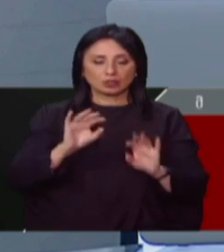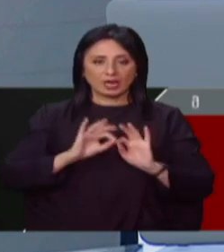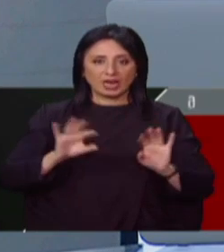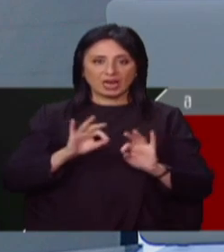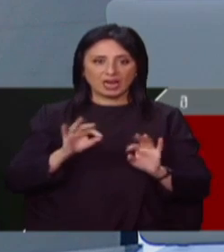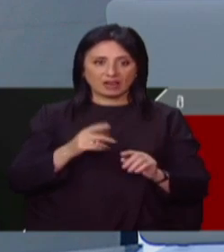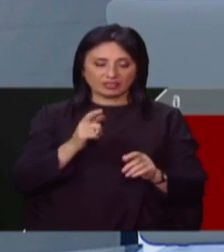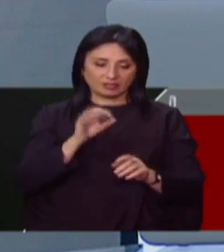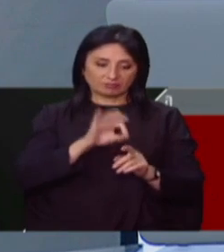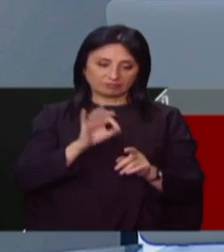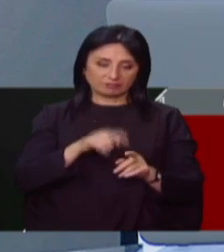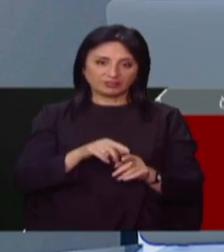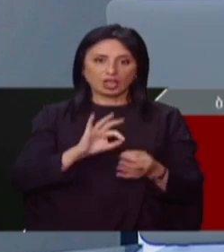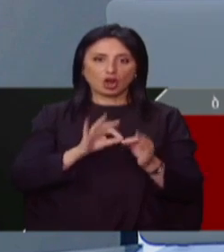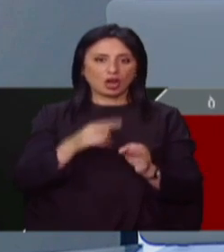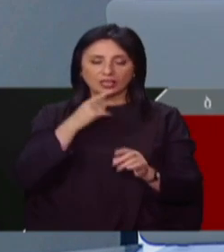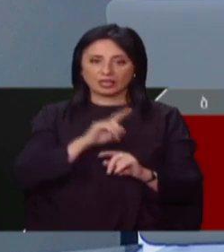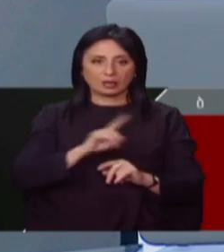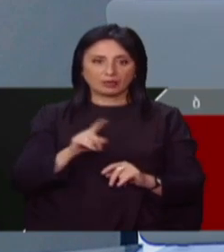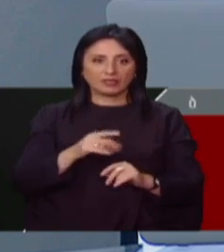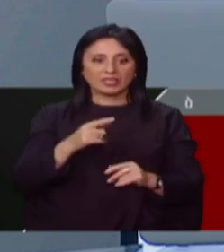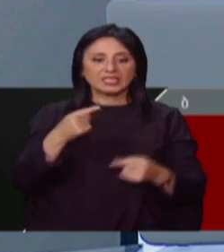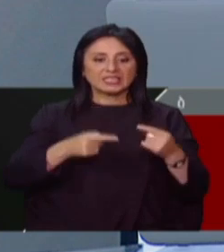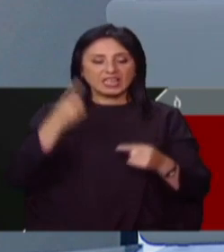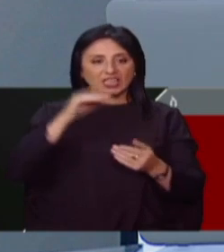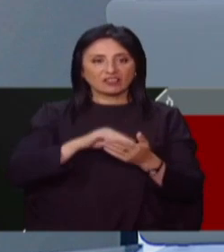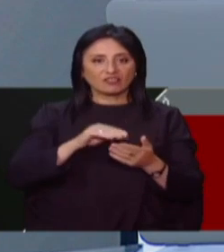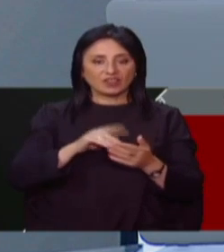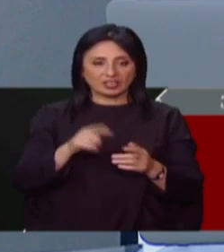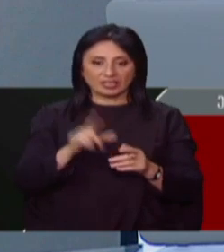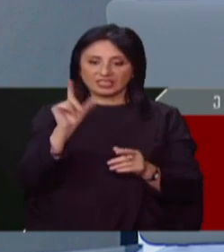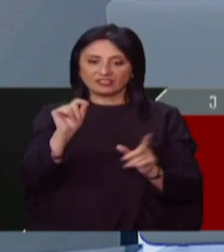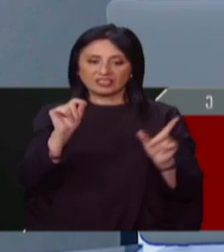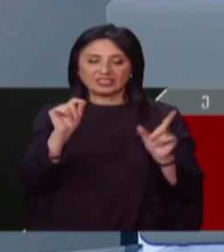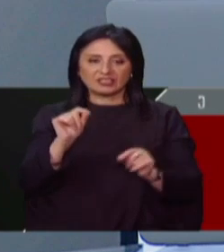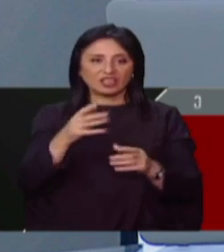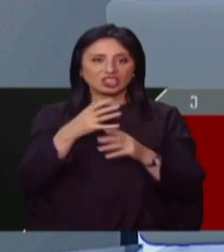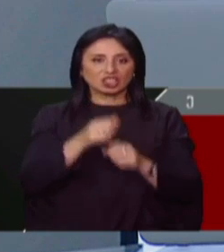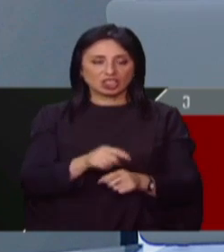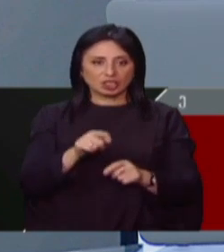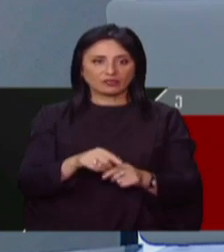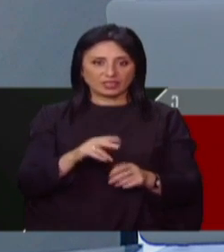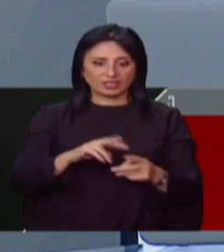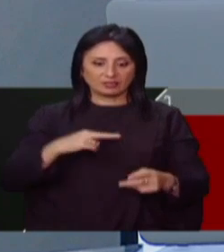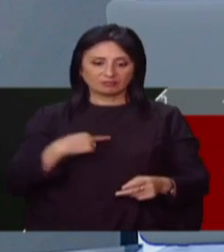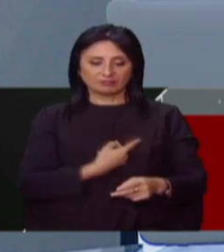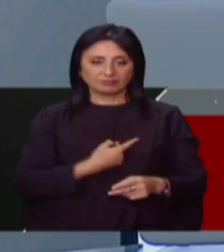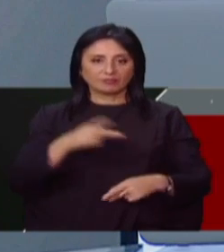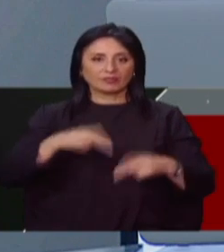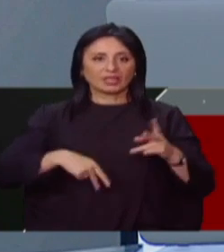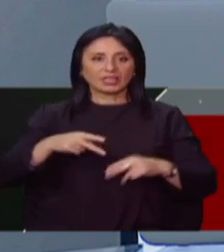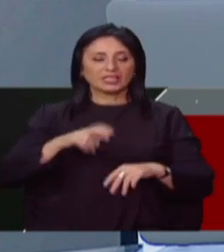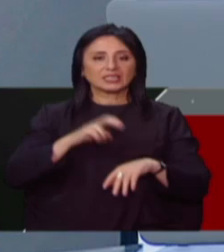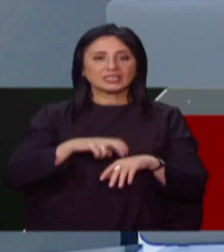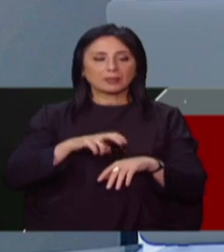განცხადებები დიფერკლებიან და კონკრეტიკას თავს არიდებენ. სადავო ინიციატივა ერთსქესიანი წყვილებისთვის გარკვეულ შეზღუდვებს, ასევე სქესის შეცვლის მიზნით დაგეგმილი